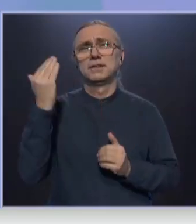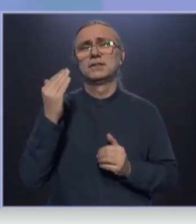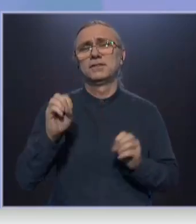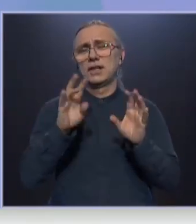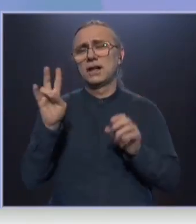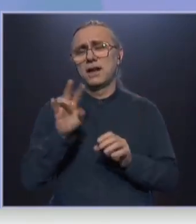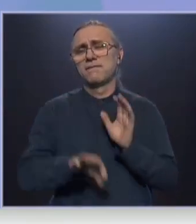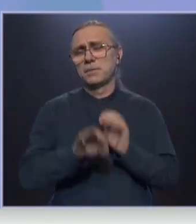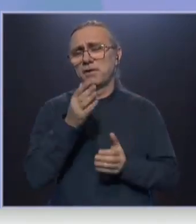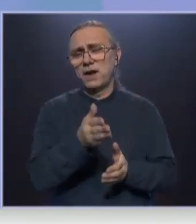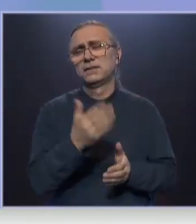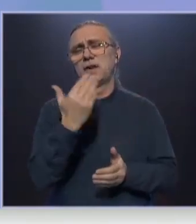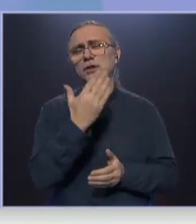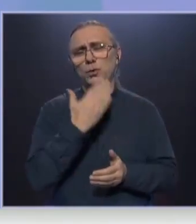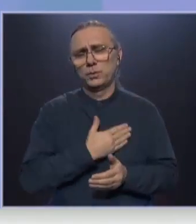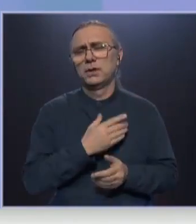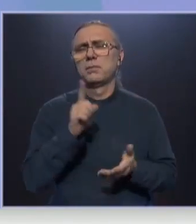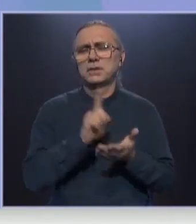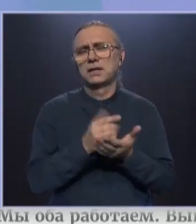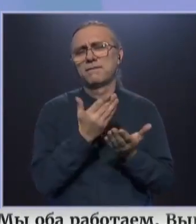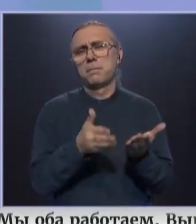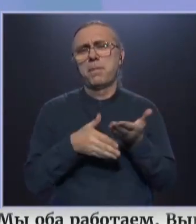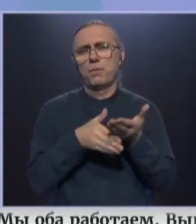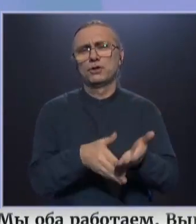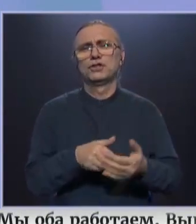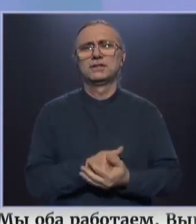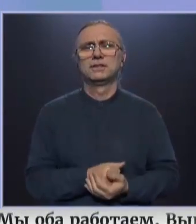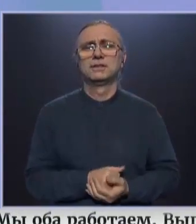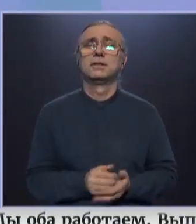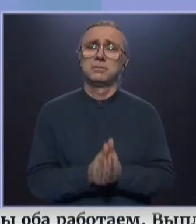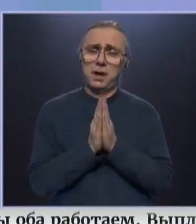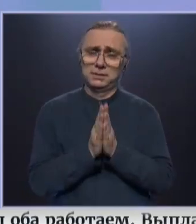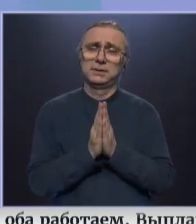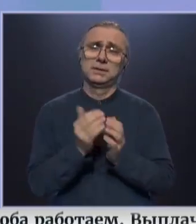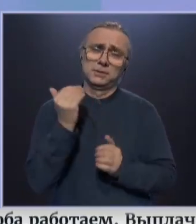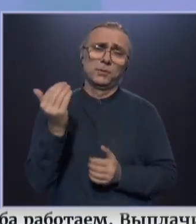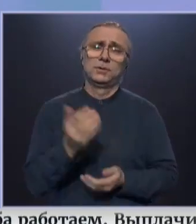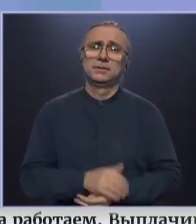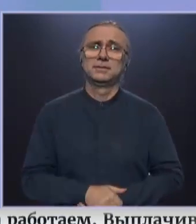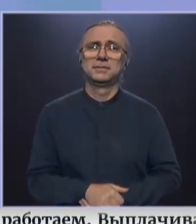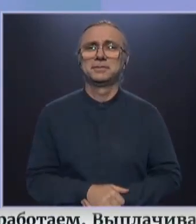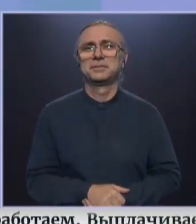любит, и он обязательно вам поможет. Так что молитесь ему.